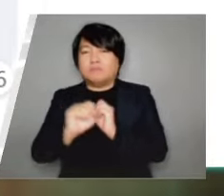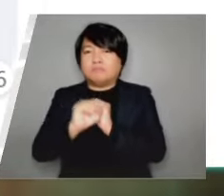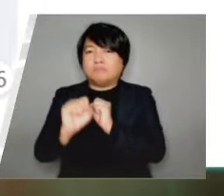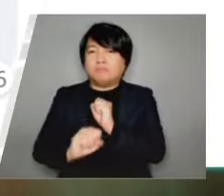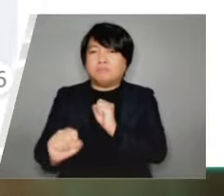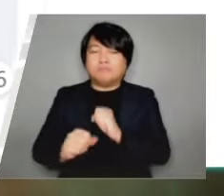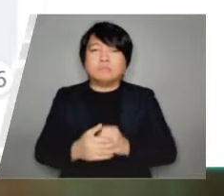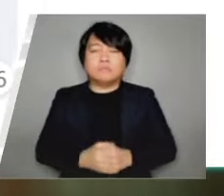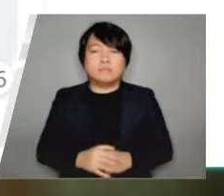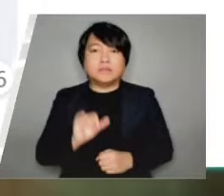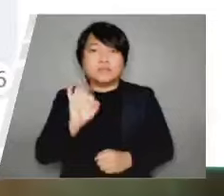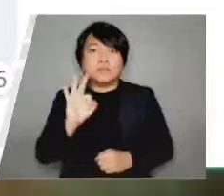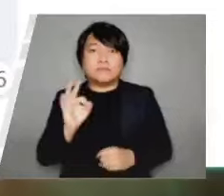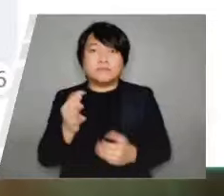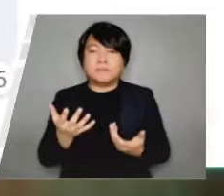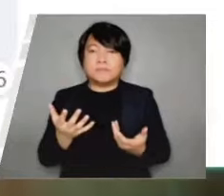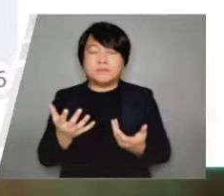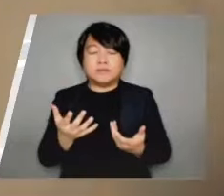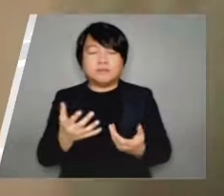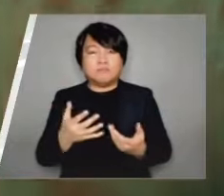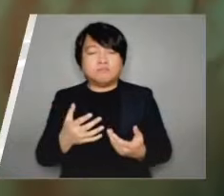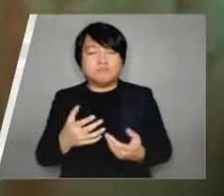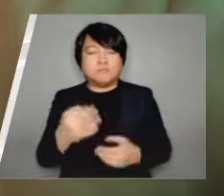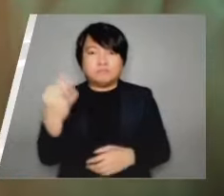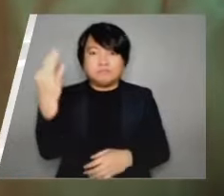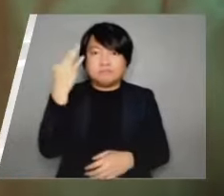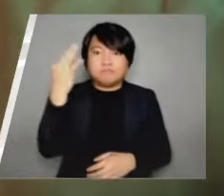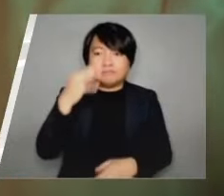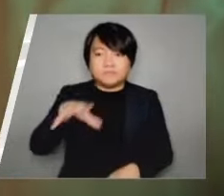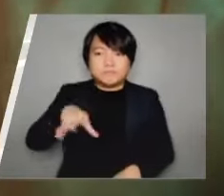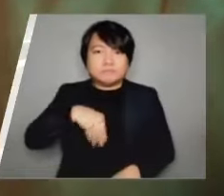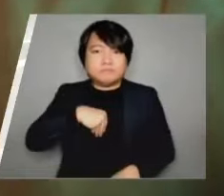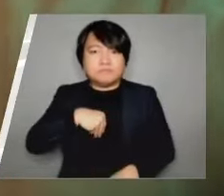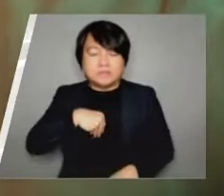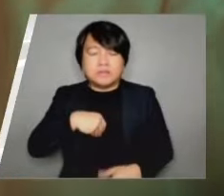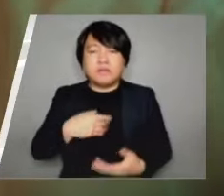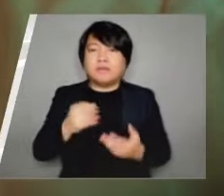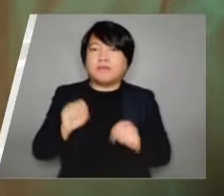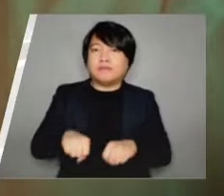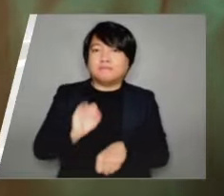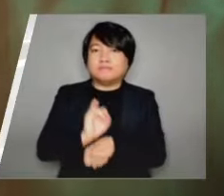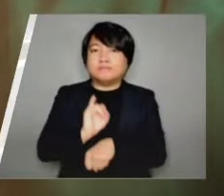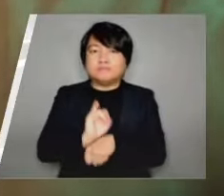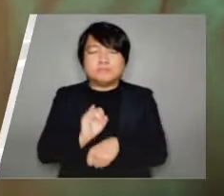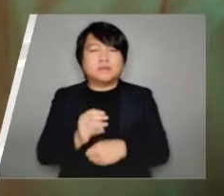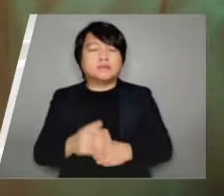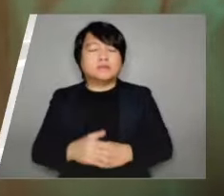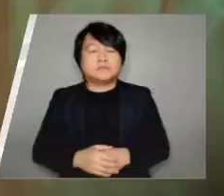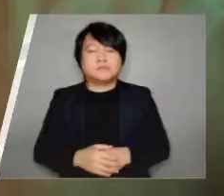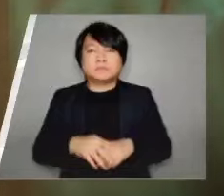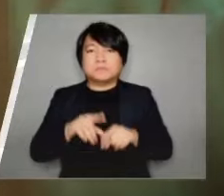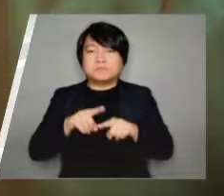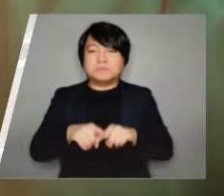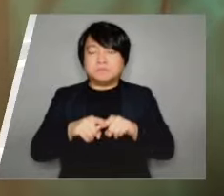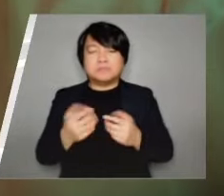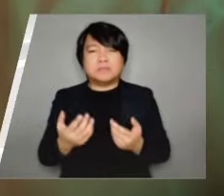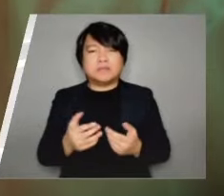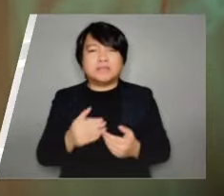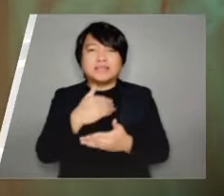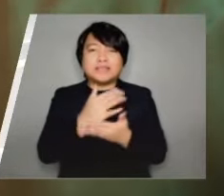handa ang pusong tanggapin ang mensahe ng Diyos. May mga nagbirong maglagay ng buzzer na kapag tumunog, tigil na ang